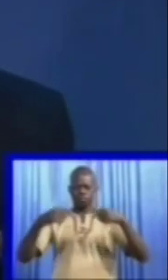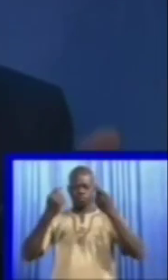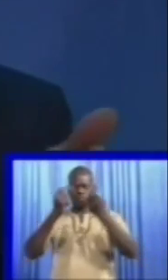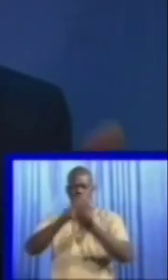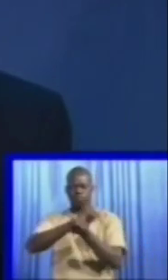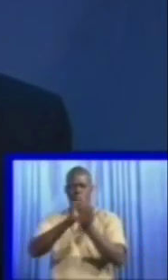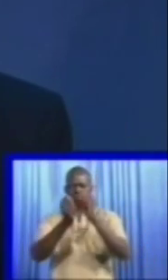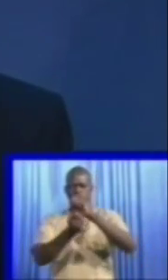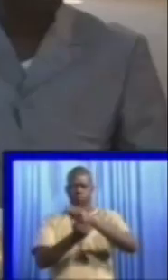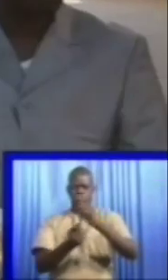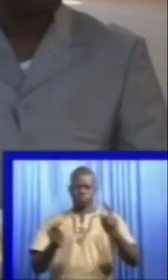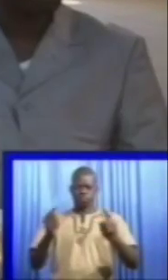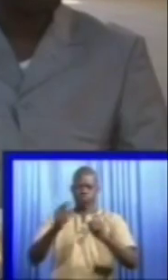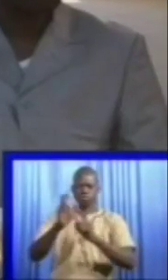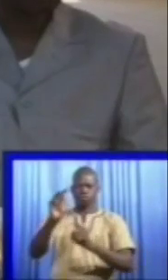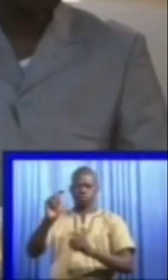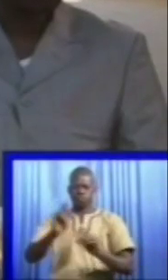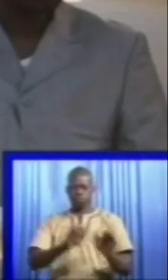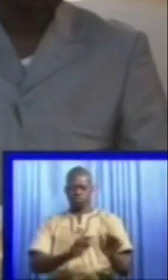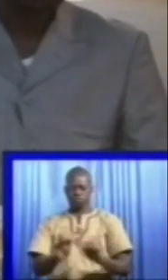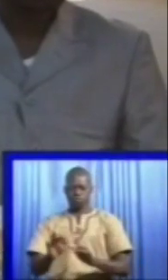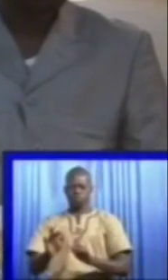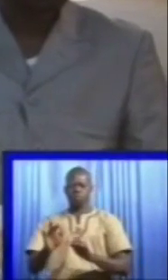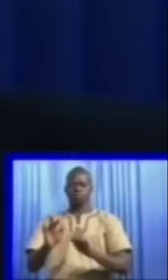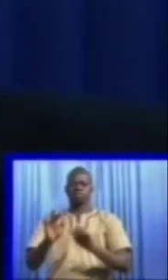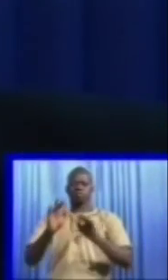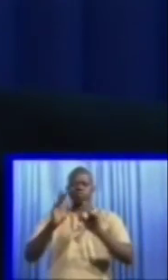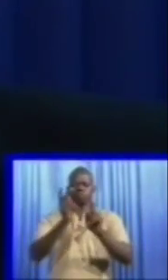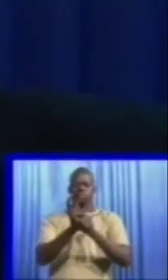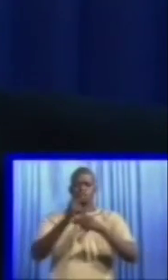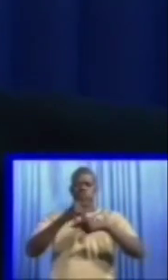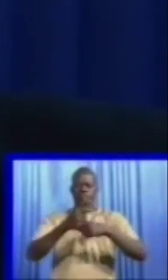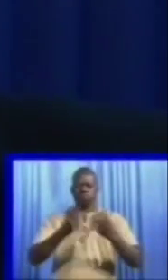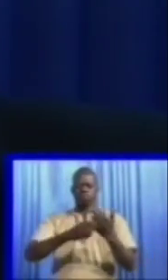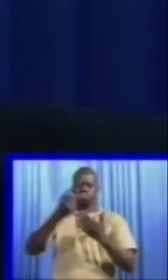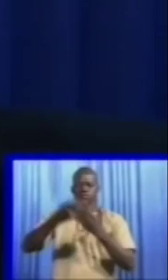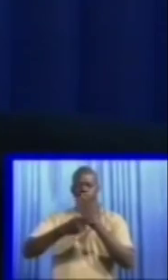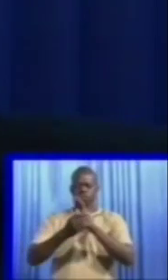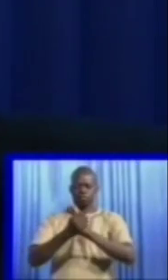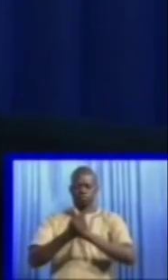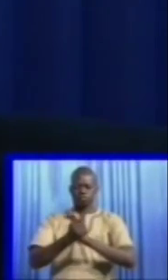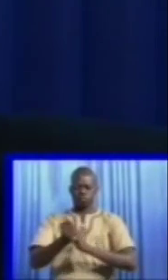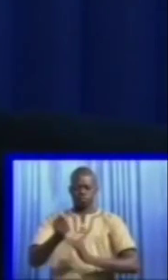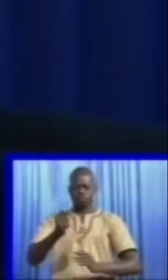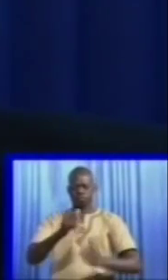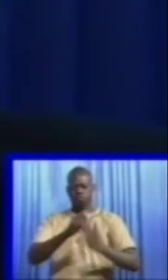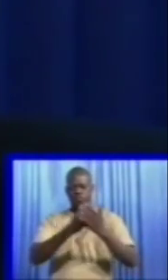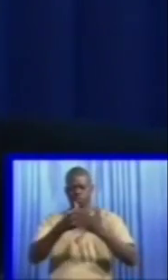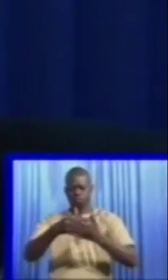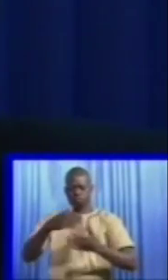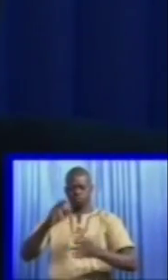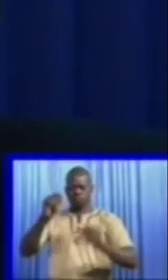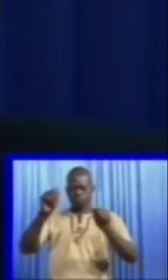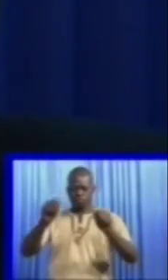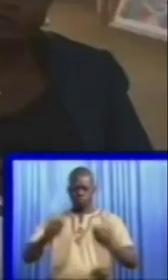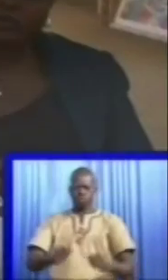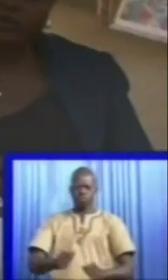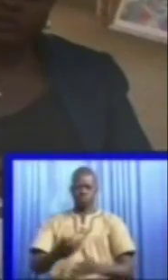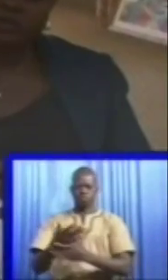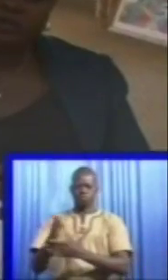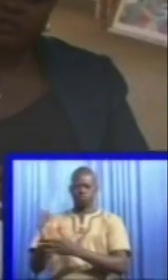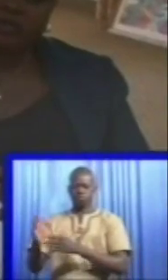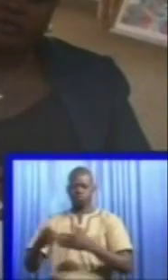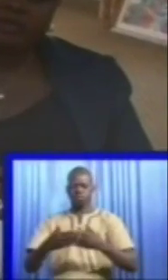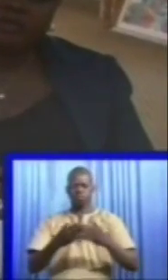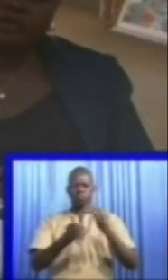transition vers la télévision numérique de terre et produire des programmes de qualité et à moindre coût qui peuvent se distribuer facilement